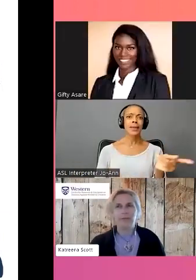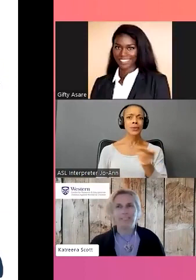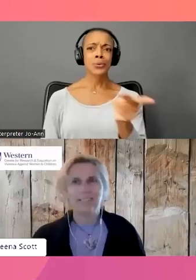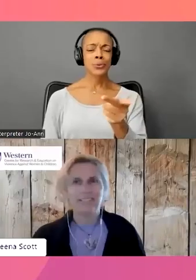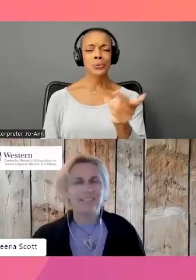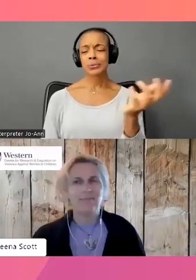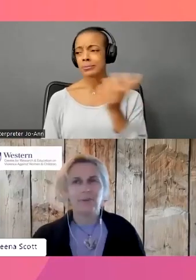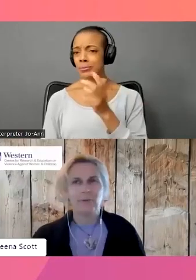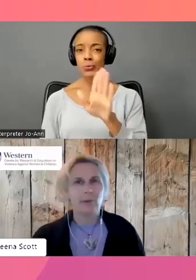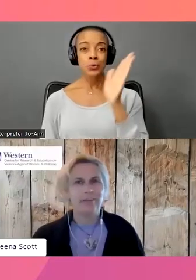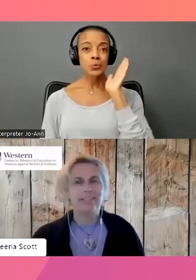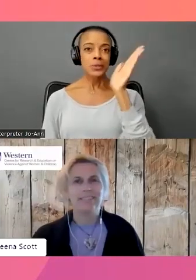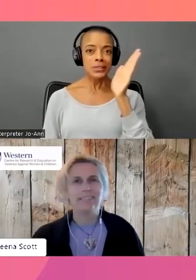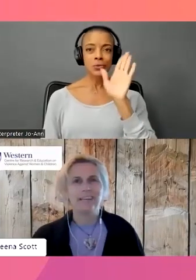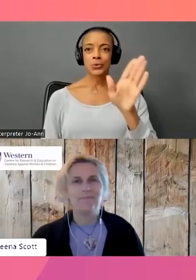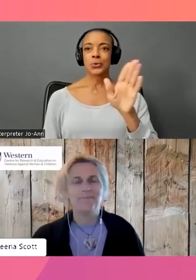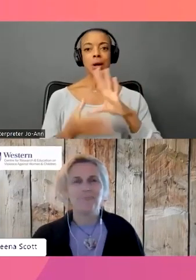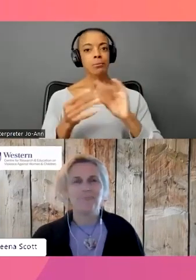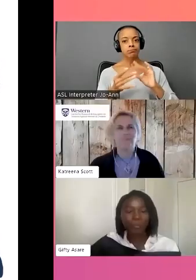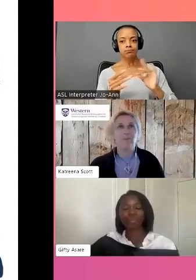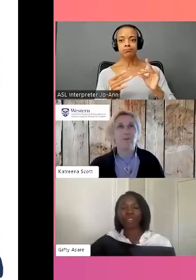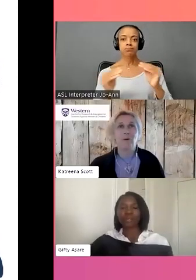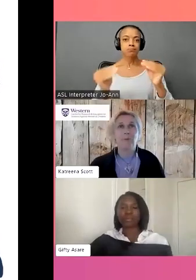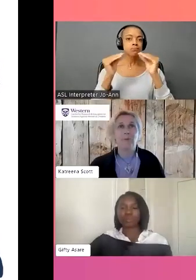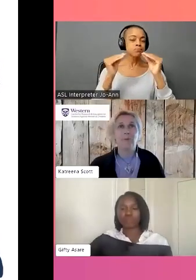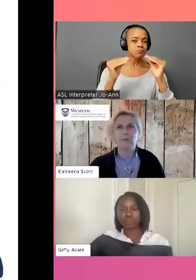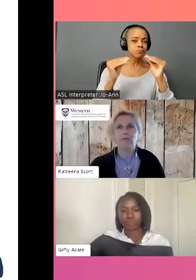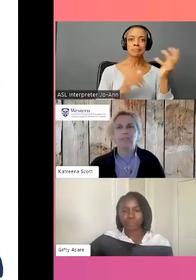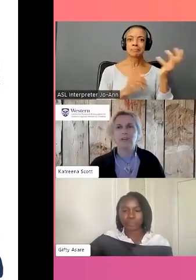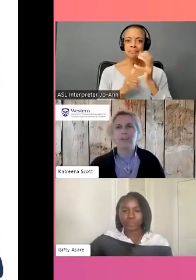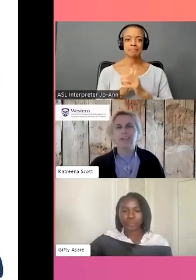Merci beaucoup à toutes les deux pour vos présentations.